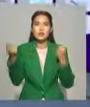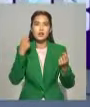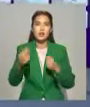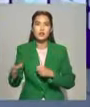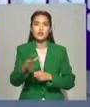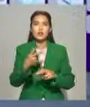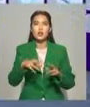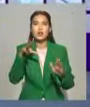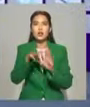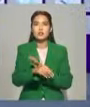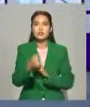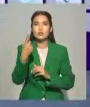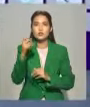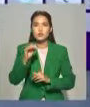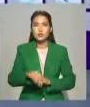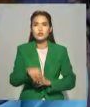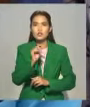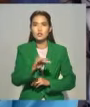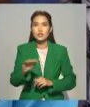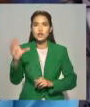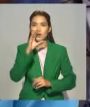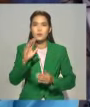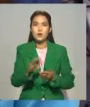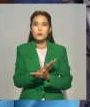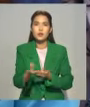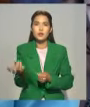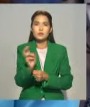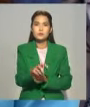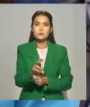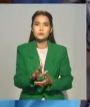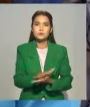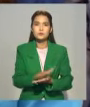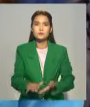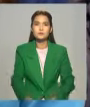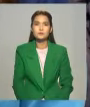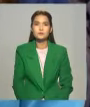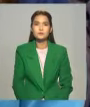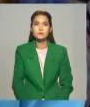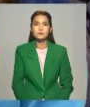спортивных объектов. А это значит, что 100 тысяч детей смогут бесплатно посещать секции.